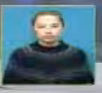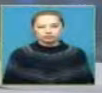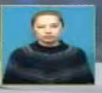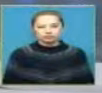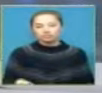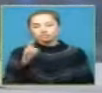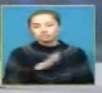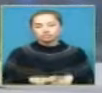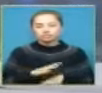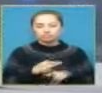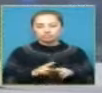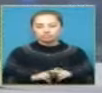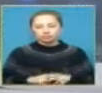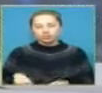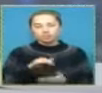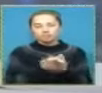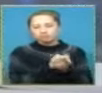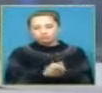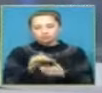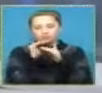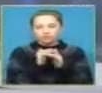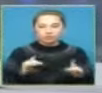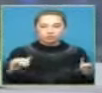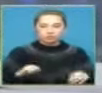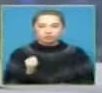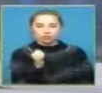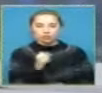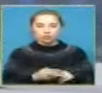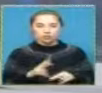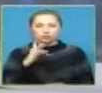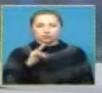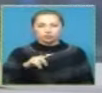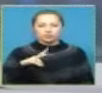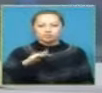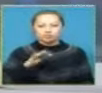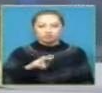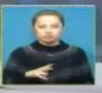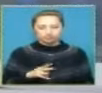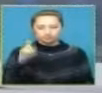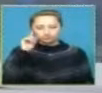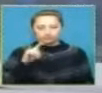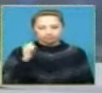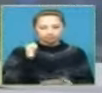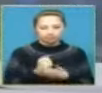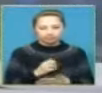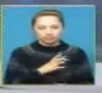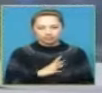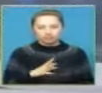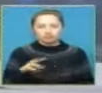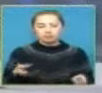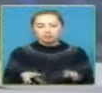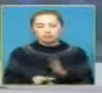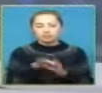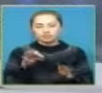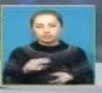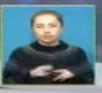Халық ұстанымы, тыныштық, бейбітшілік, татулық. Бұл біздің нұрлы жолда да тайға таңба басқандай көрсетілген. Президент сайлауының биыл өтуін